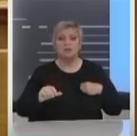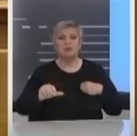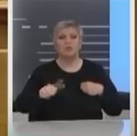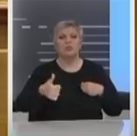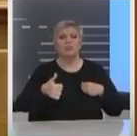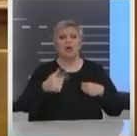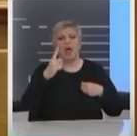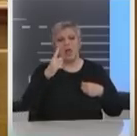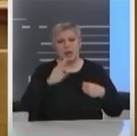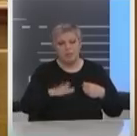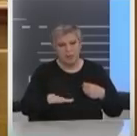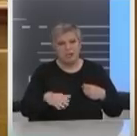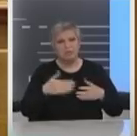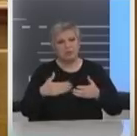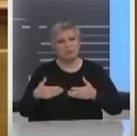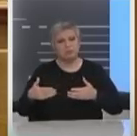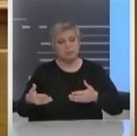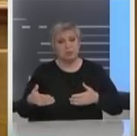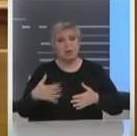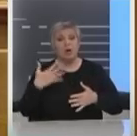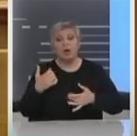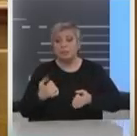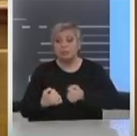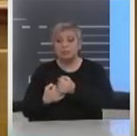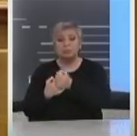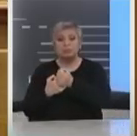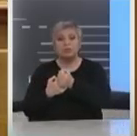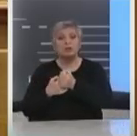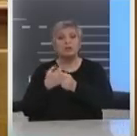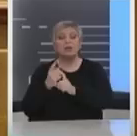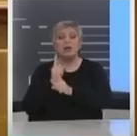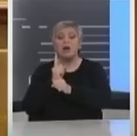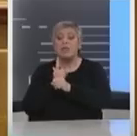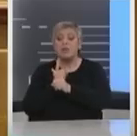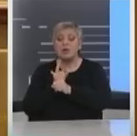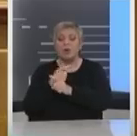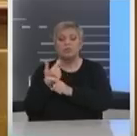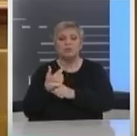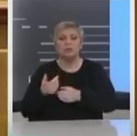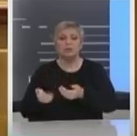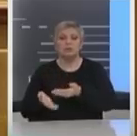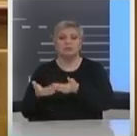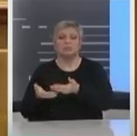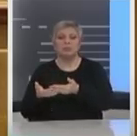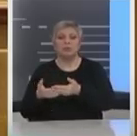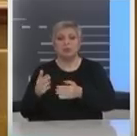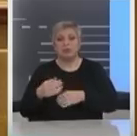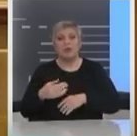αλλά ενισχύσαμε ταυτόχρονα με ειδικό επίδομα τις τρίτεκνες και τις πολύτεκνες